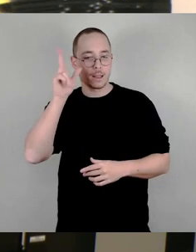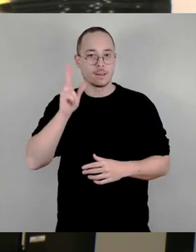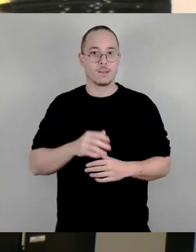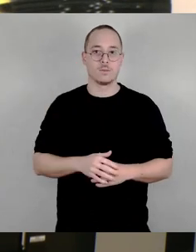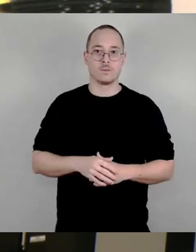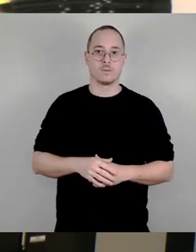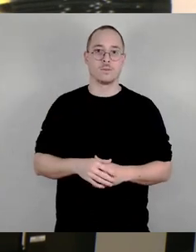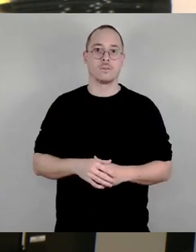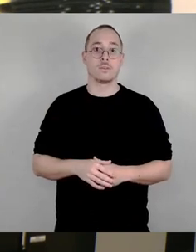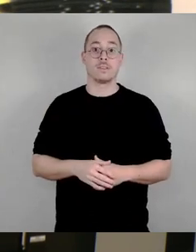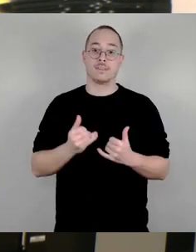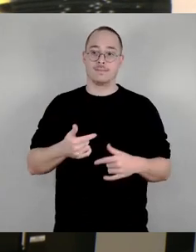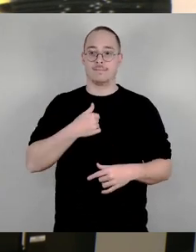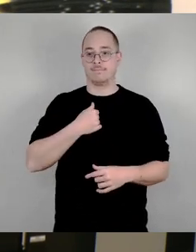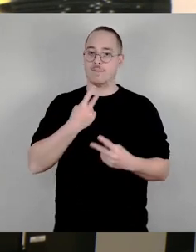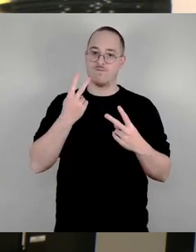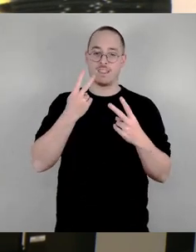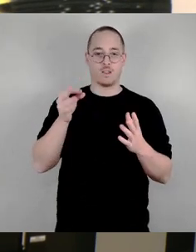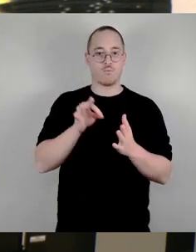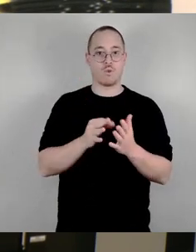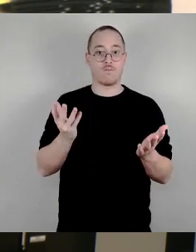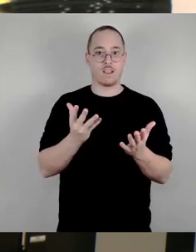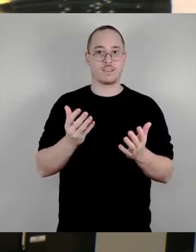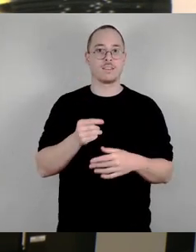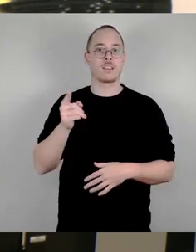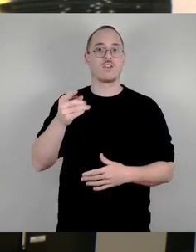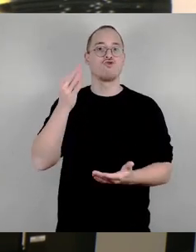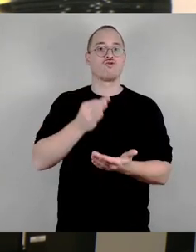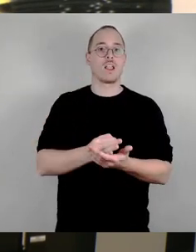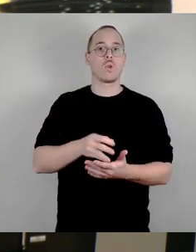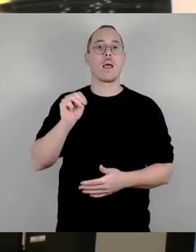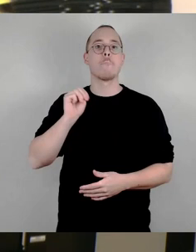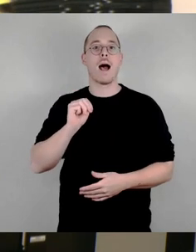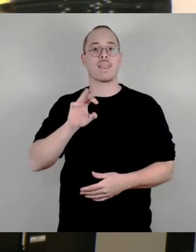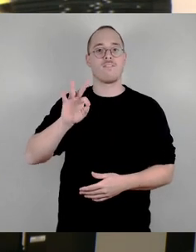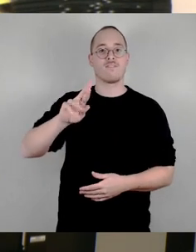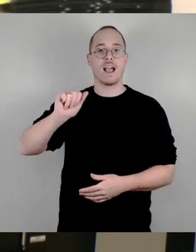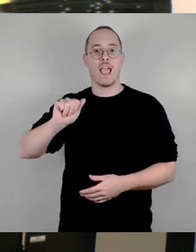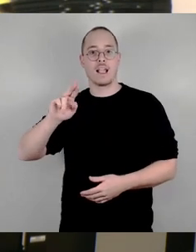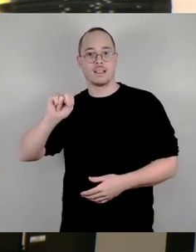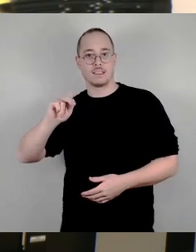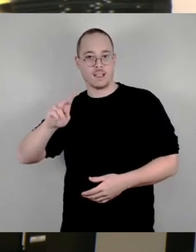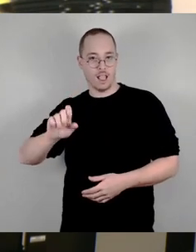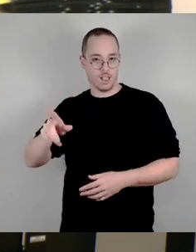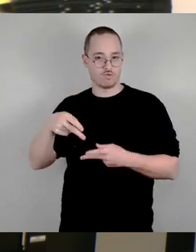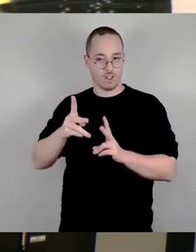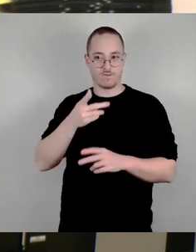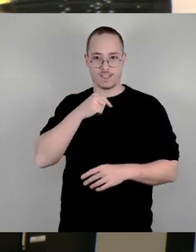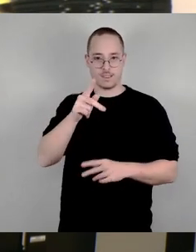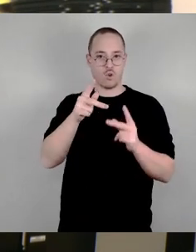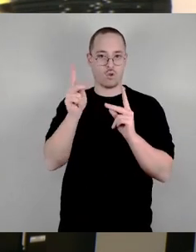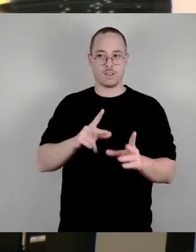Ich möchte gerne beantragen, der Standort Martha-Frenkel-Straße wird in das Konzept aufgenommen. Ich hatte jetzt eigentlich gedacht, dass das als Punkt 3 an